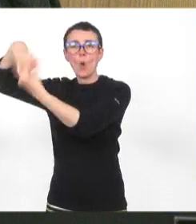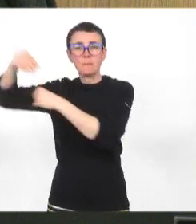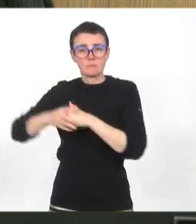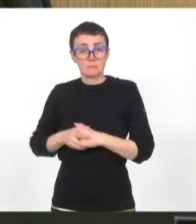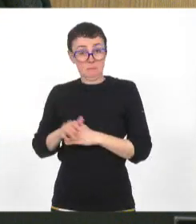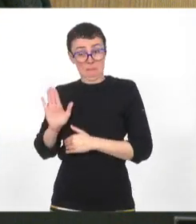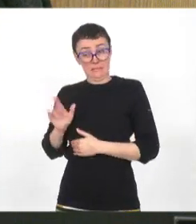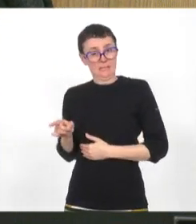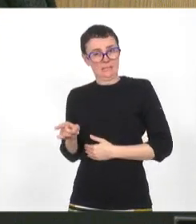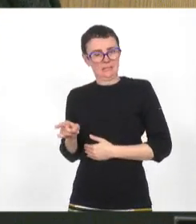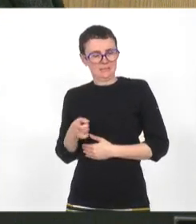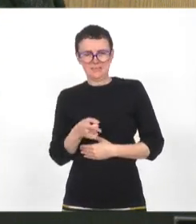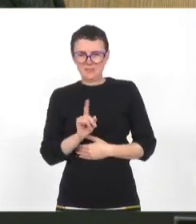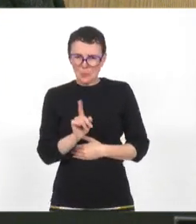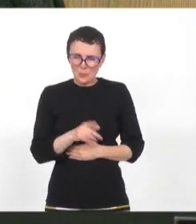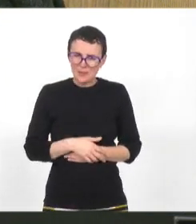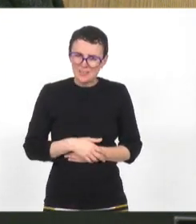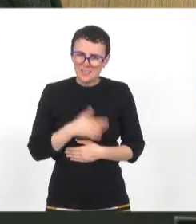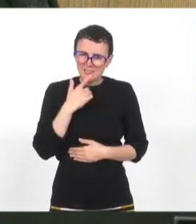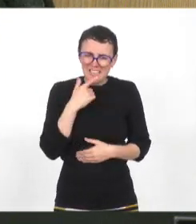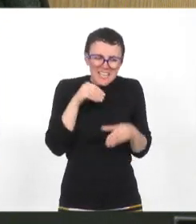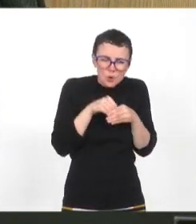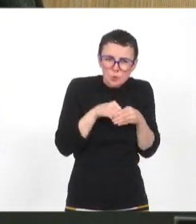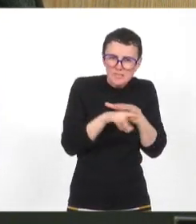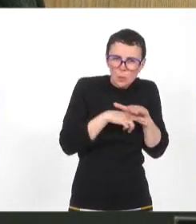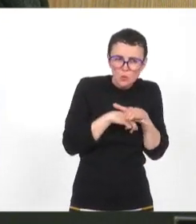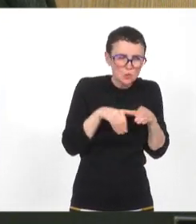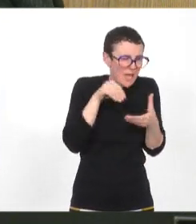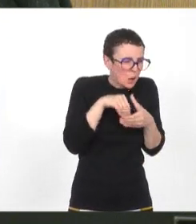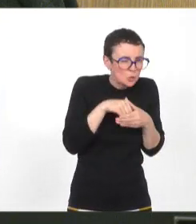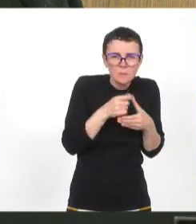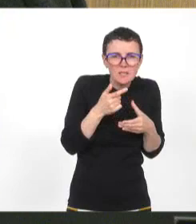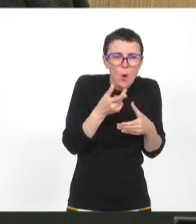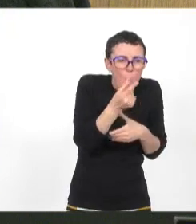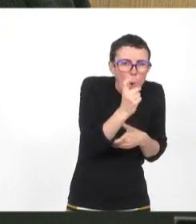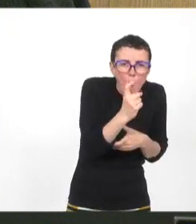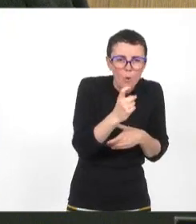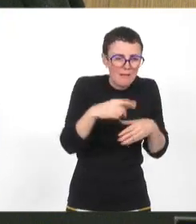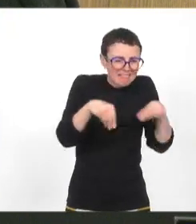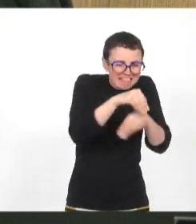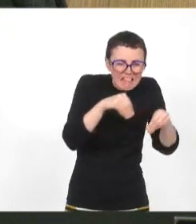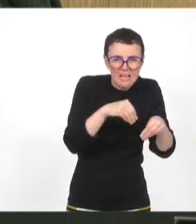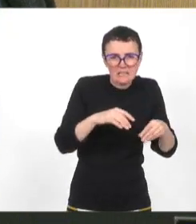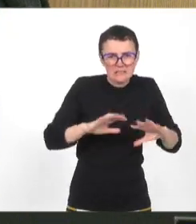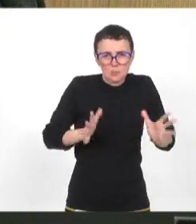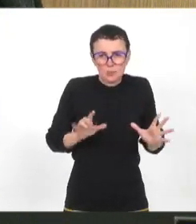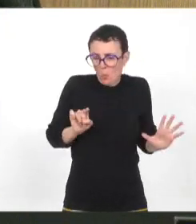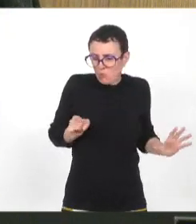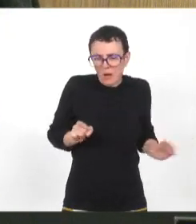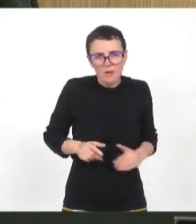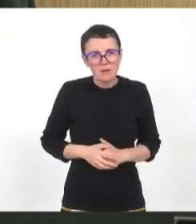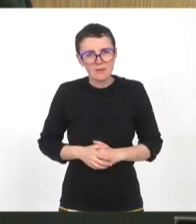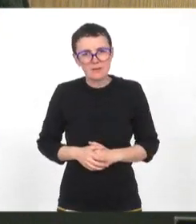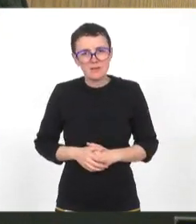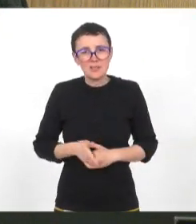de matériaux, de terre et d'eau. Point. Notre premier amendement propose donc de remplacer la définition